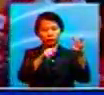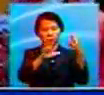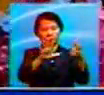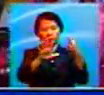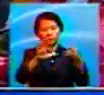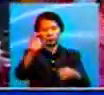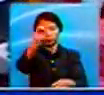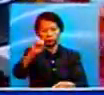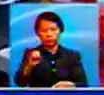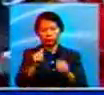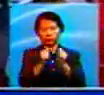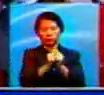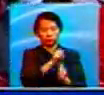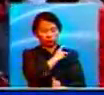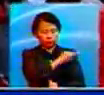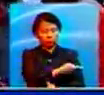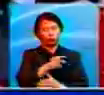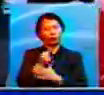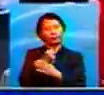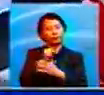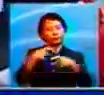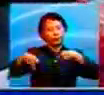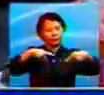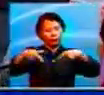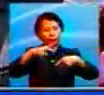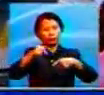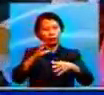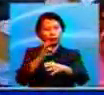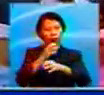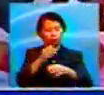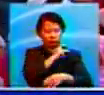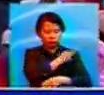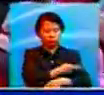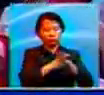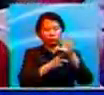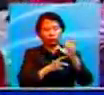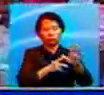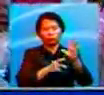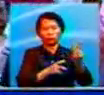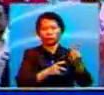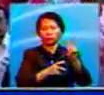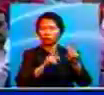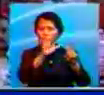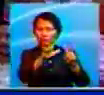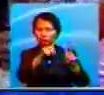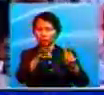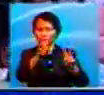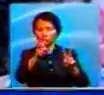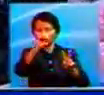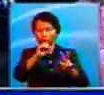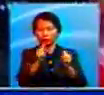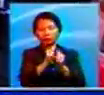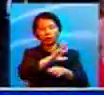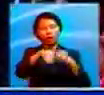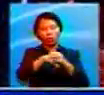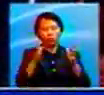16.5% dengan penguasaan pasaran berjumlah 25.7% daripada jumlah